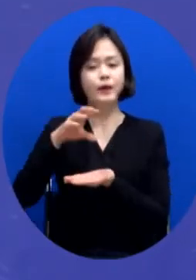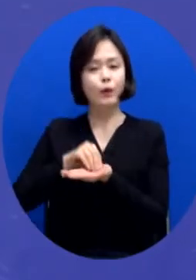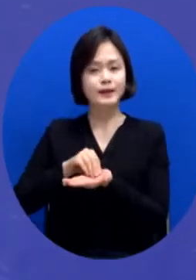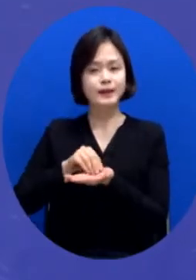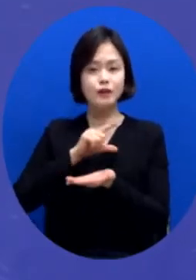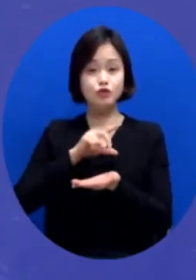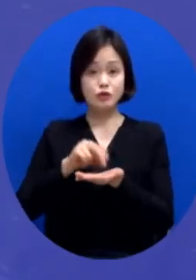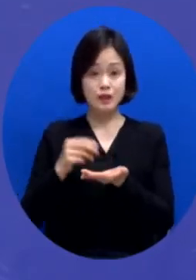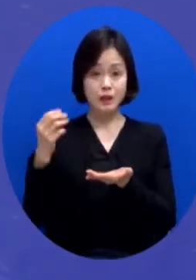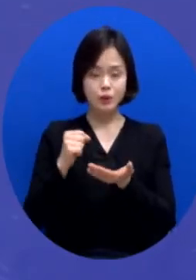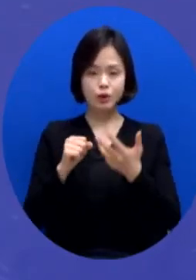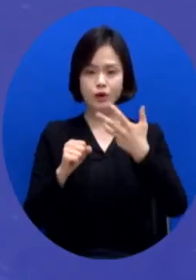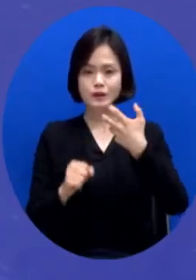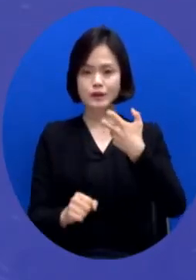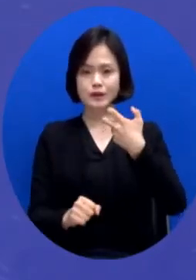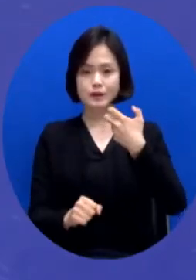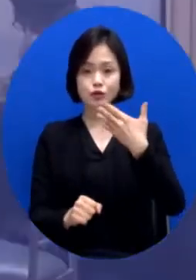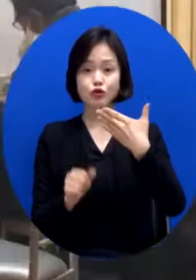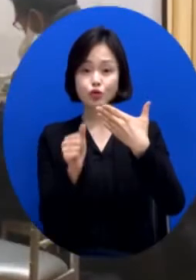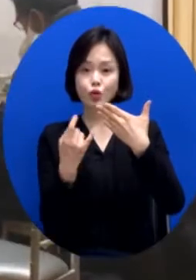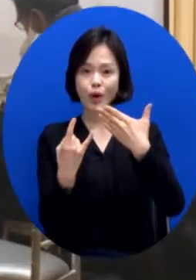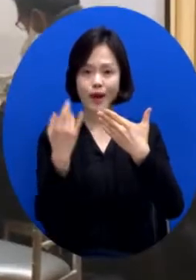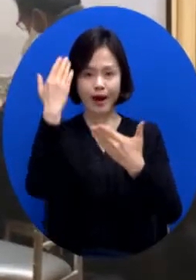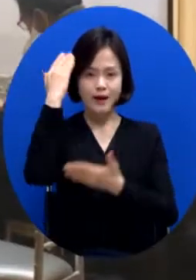정기 학술대회 를 개최했습니다